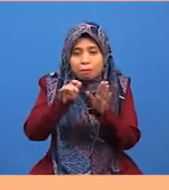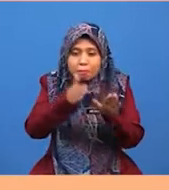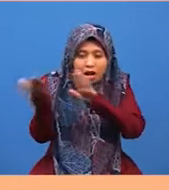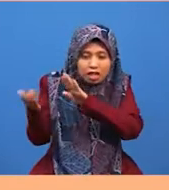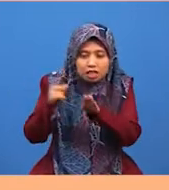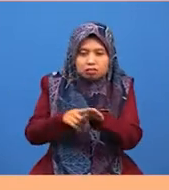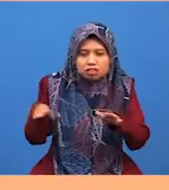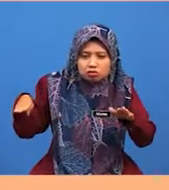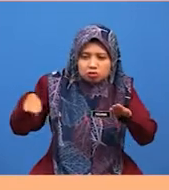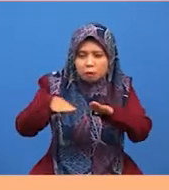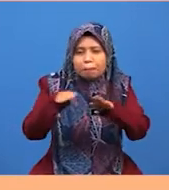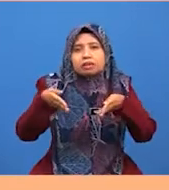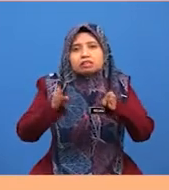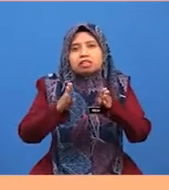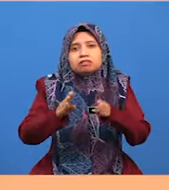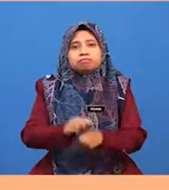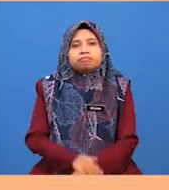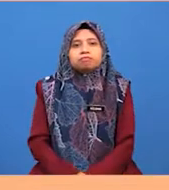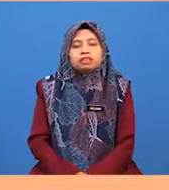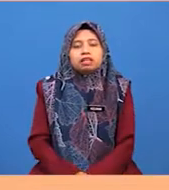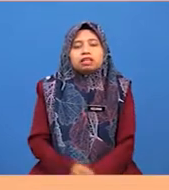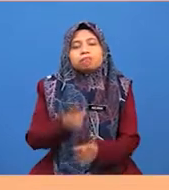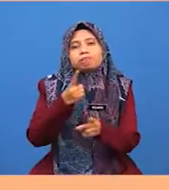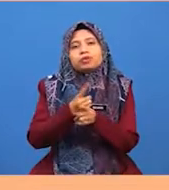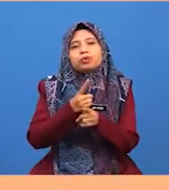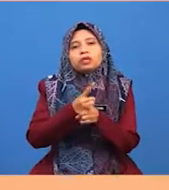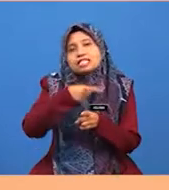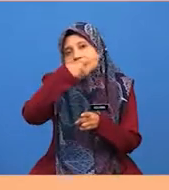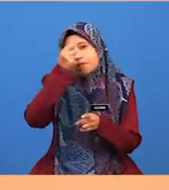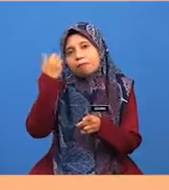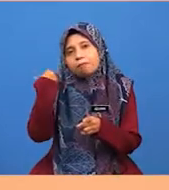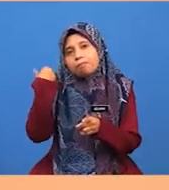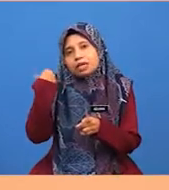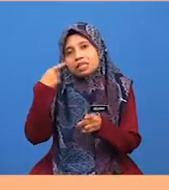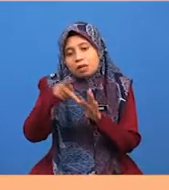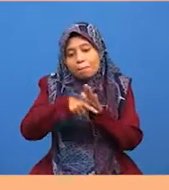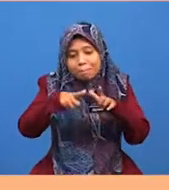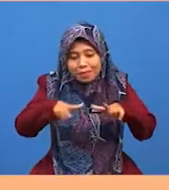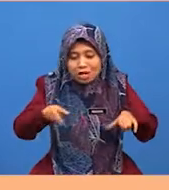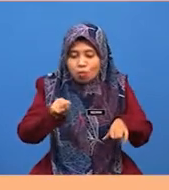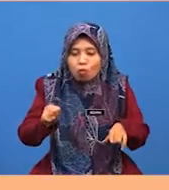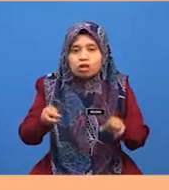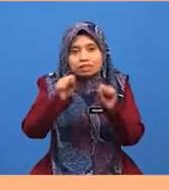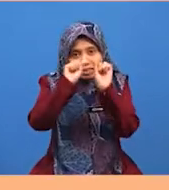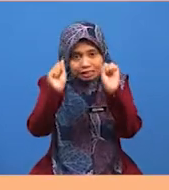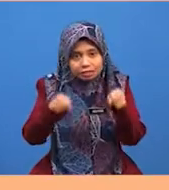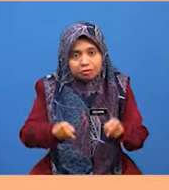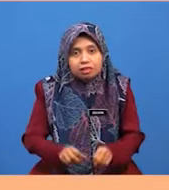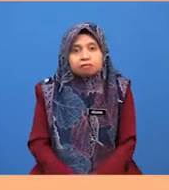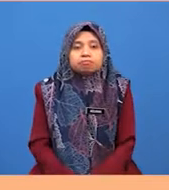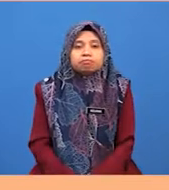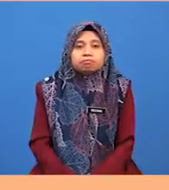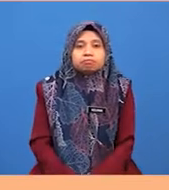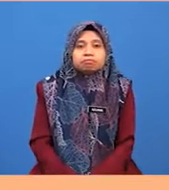simpang. Ayat yang ketiga ini juga betul sebab ayat ini ada